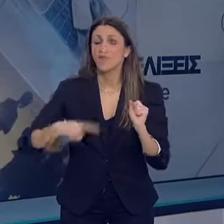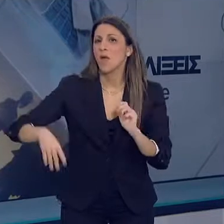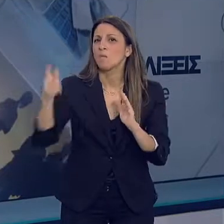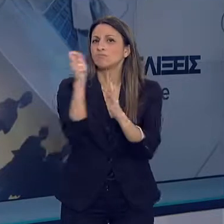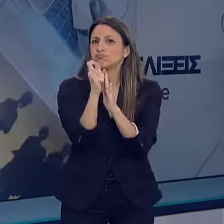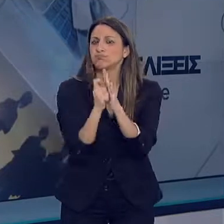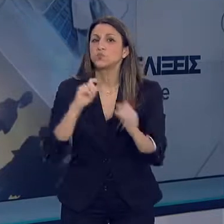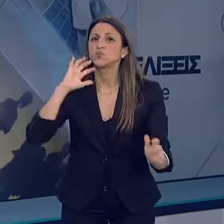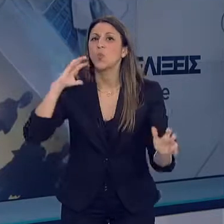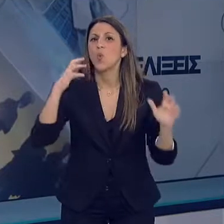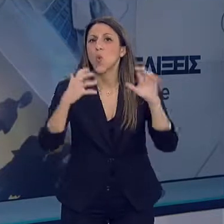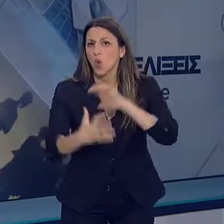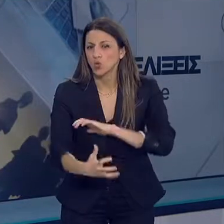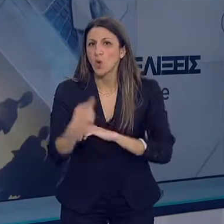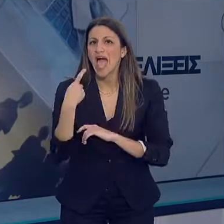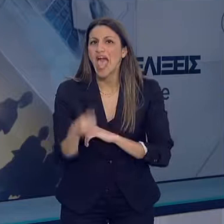καταγραφεί παγκοσμίως